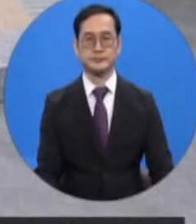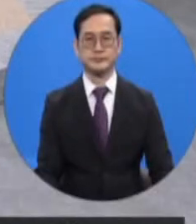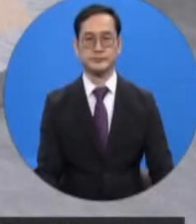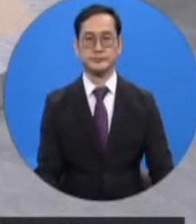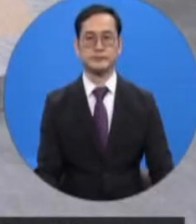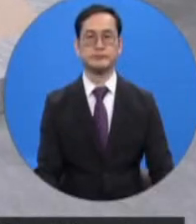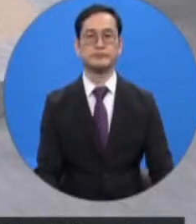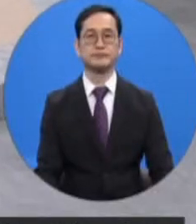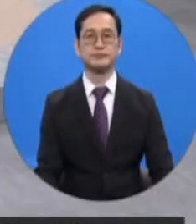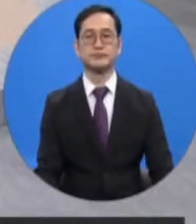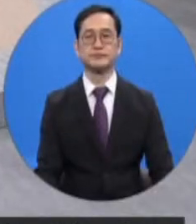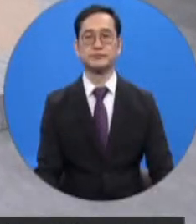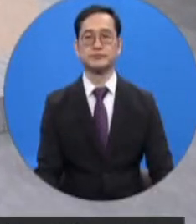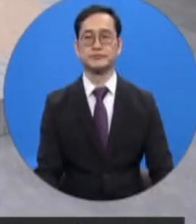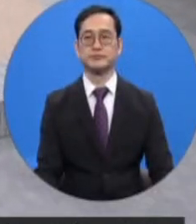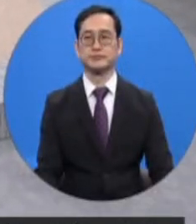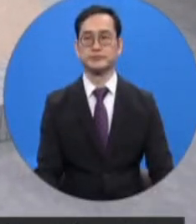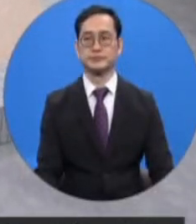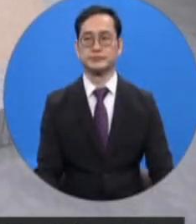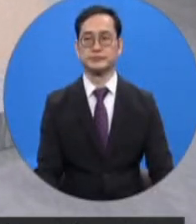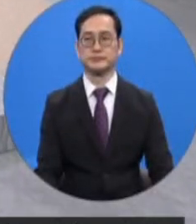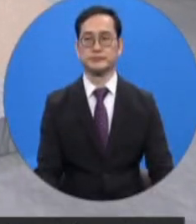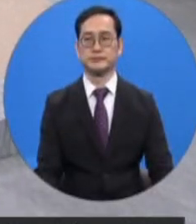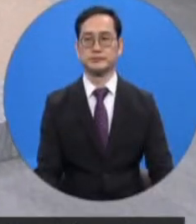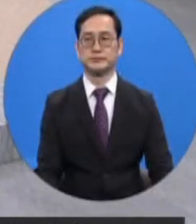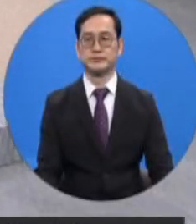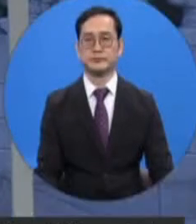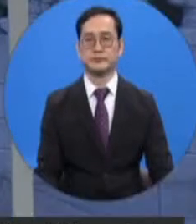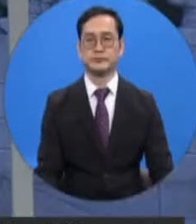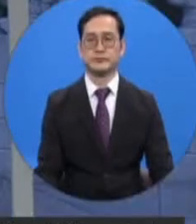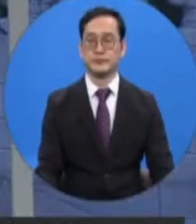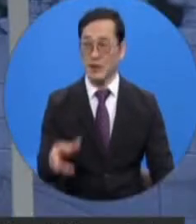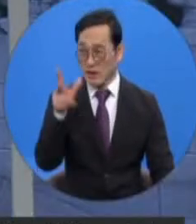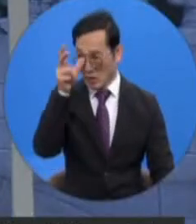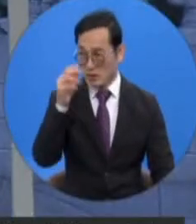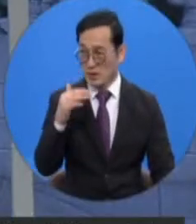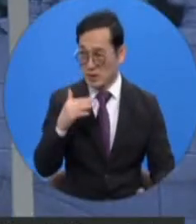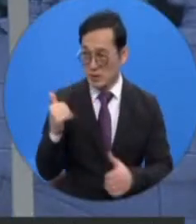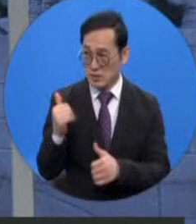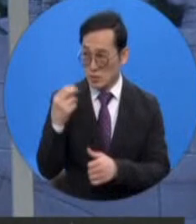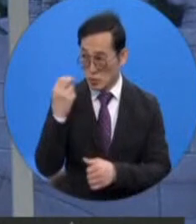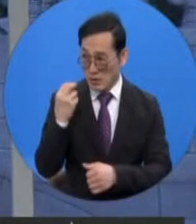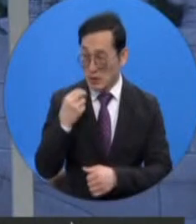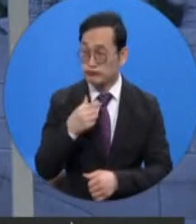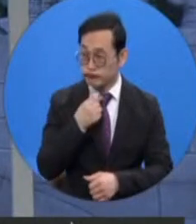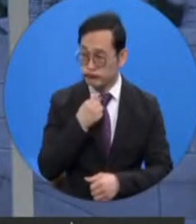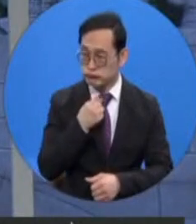정영진 변호사님, 네. 후보도 아들도 경찰 수사에 현재로선 입장 나온 거 보면